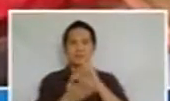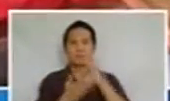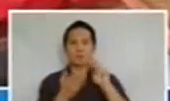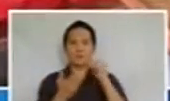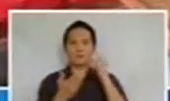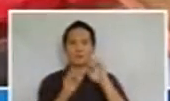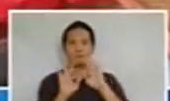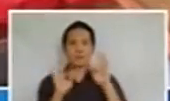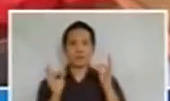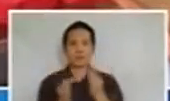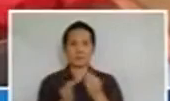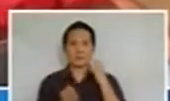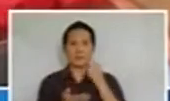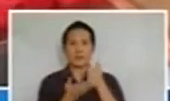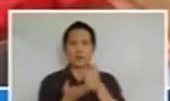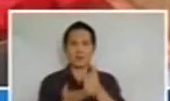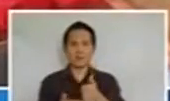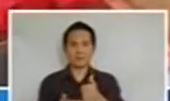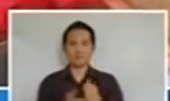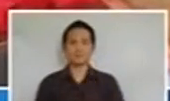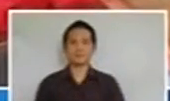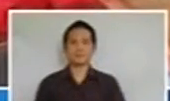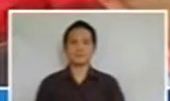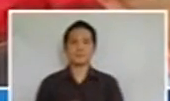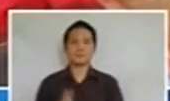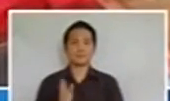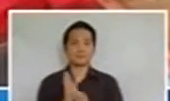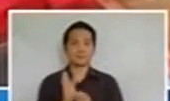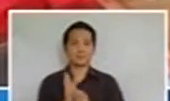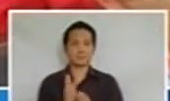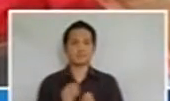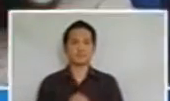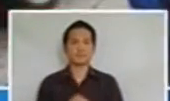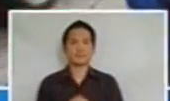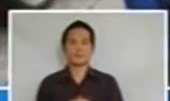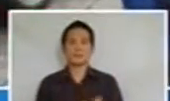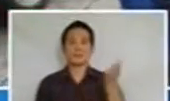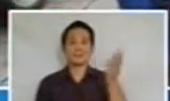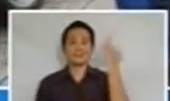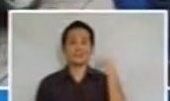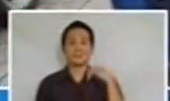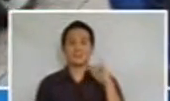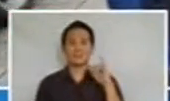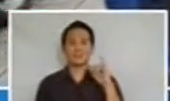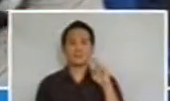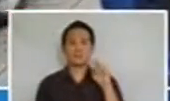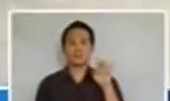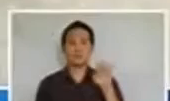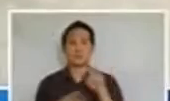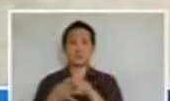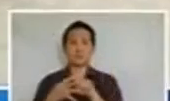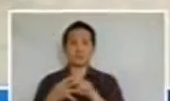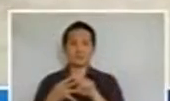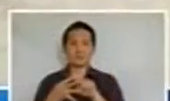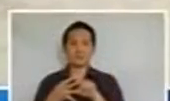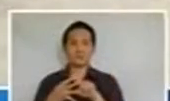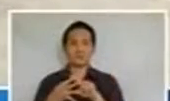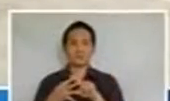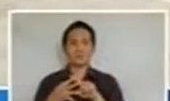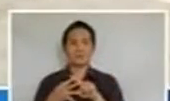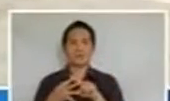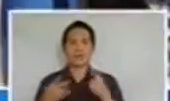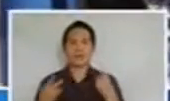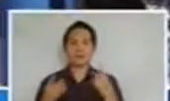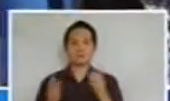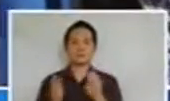donors, service providers at ilang mga opisyal ng mga lokal na pamahalaan na nagbahagi ng cash at in-kind